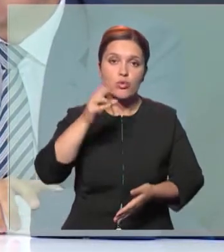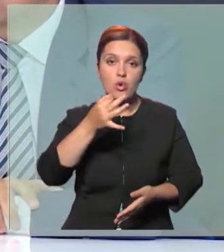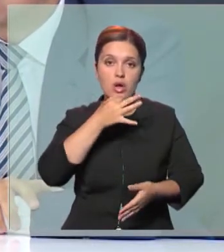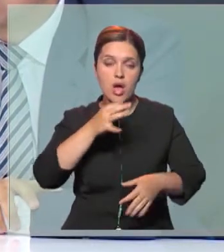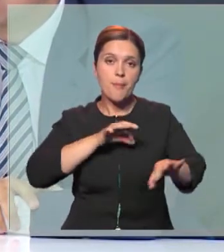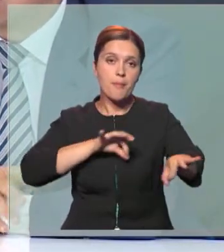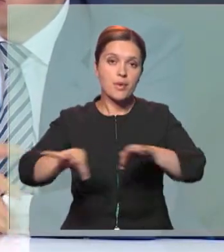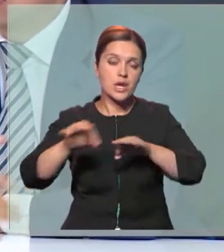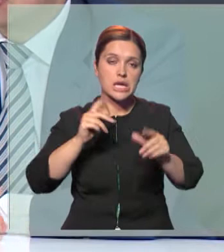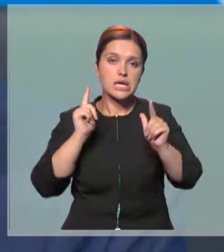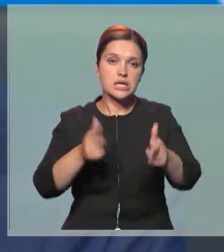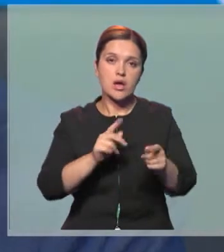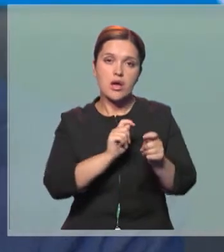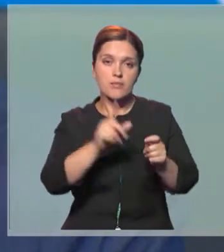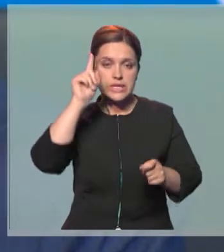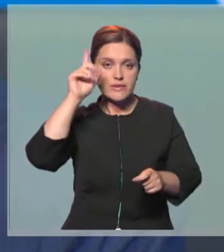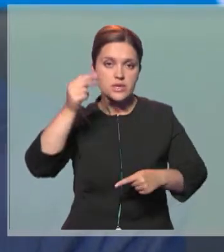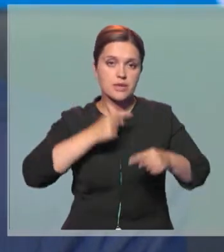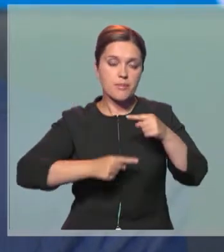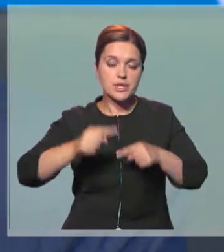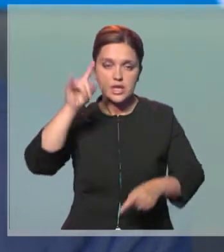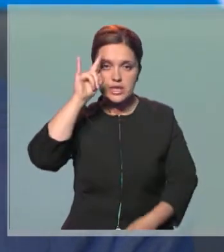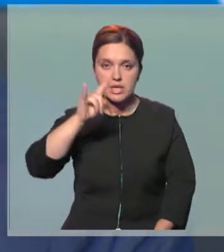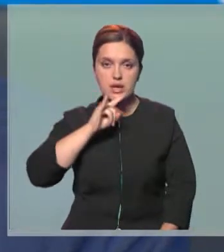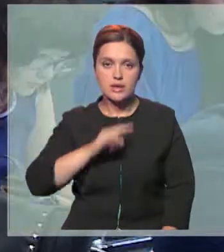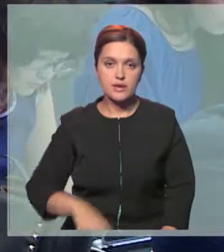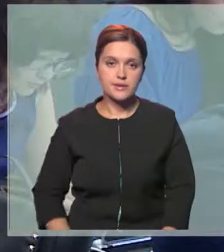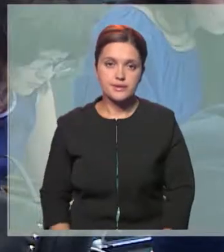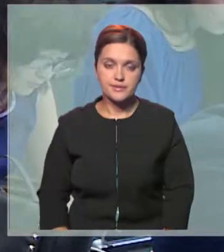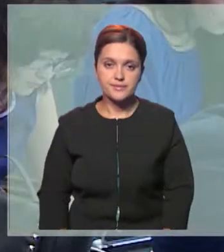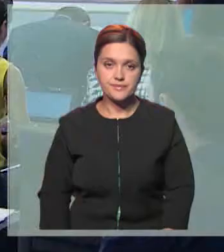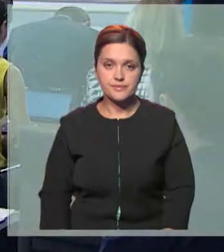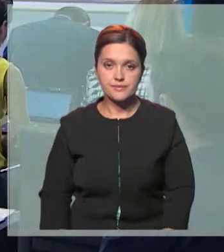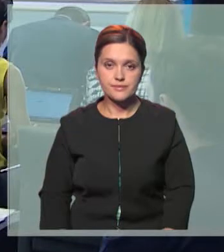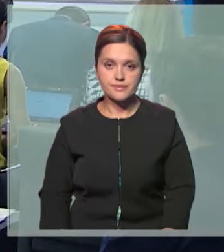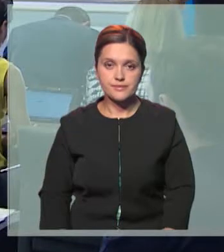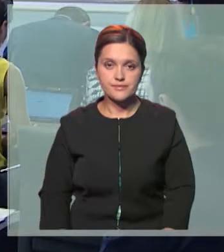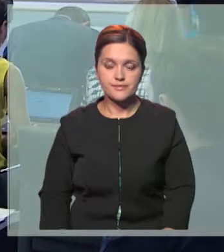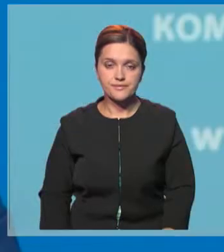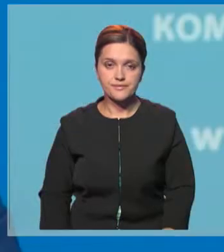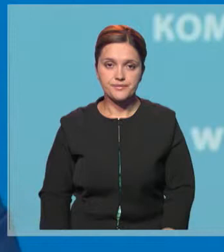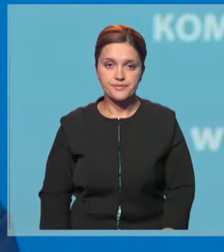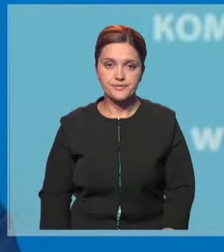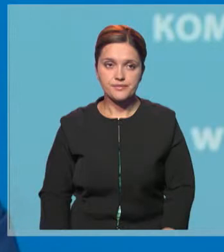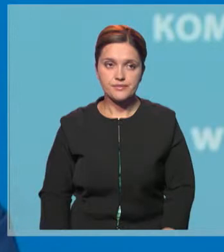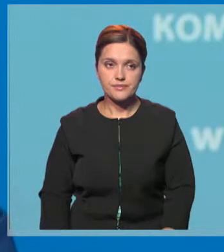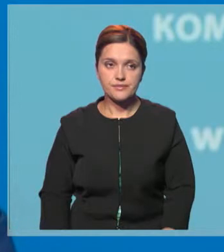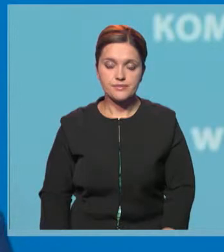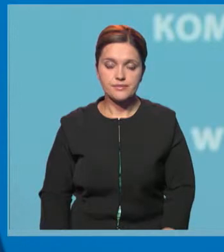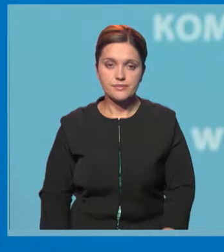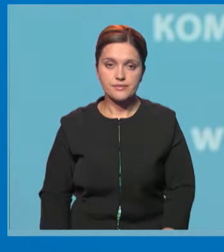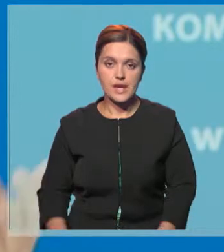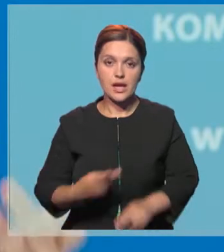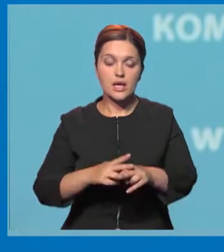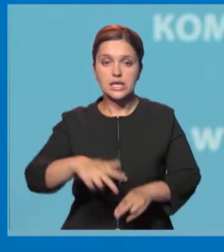Приглянувшийся проект готовы профинансировать известные бизнесмены страны. На протяжении 3-4 месяцев будет идти